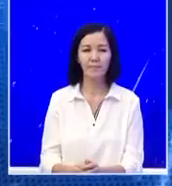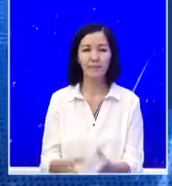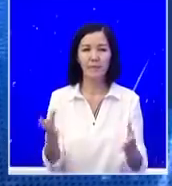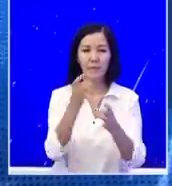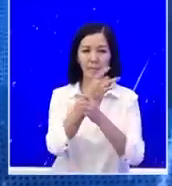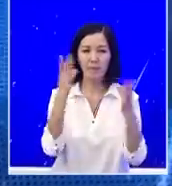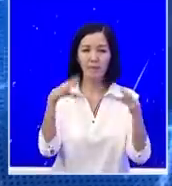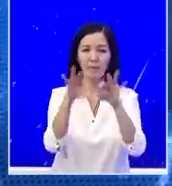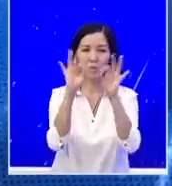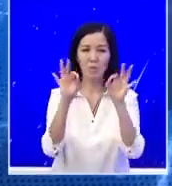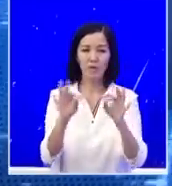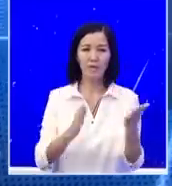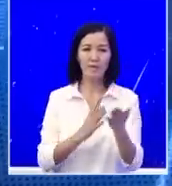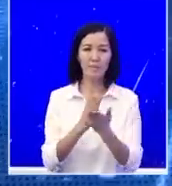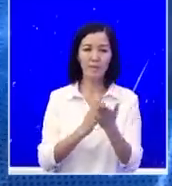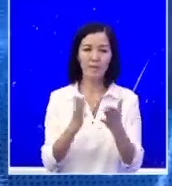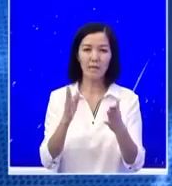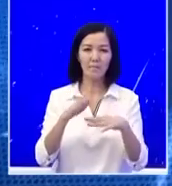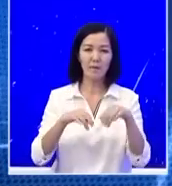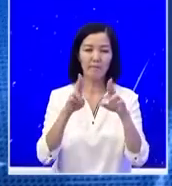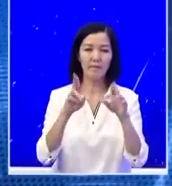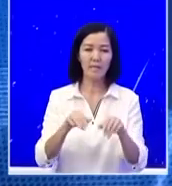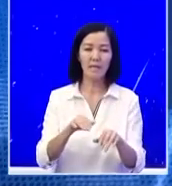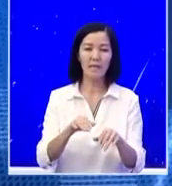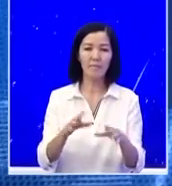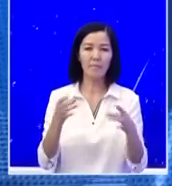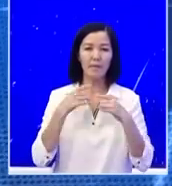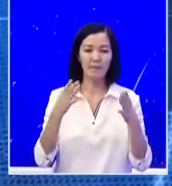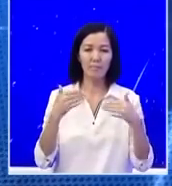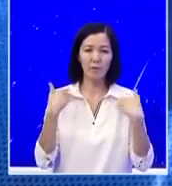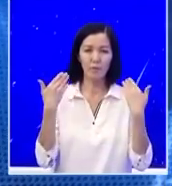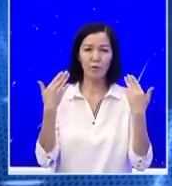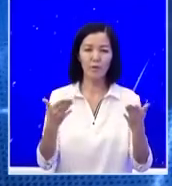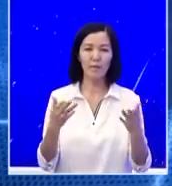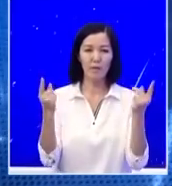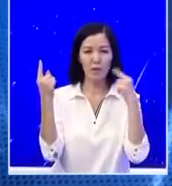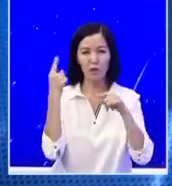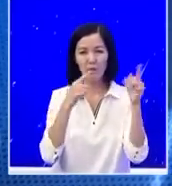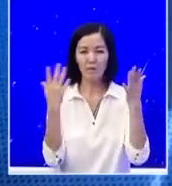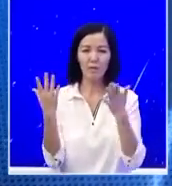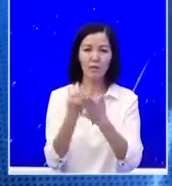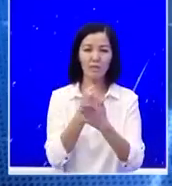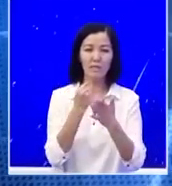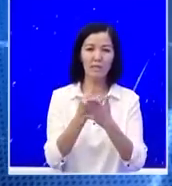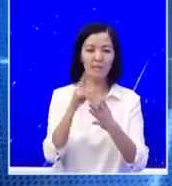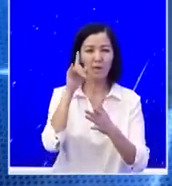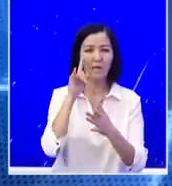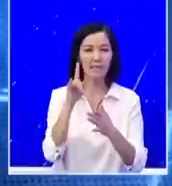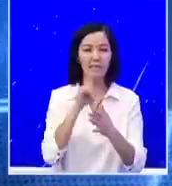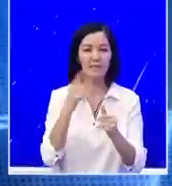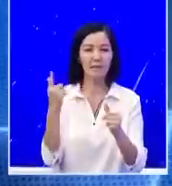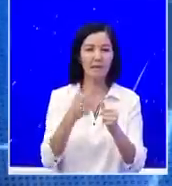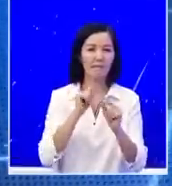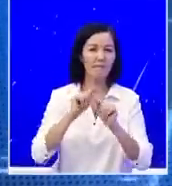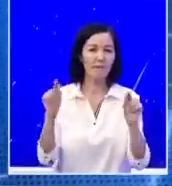Мәдениет және өнер қызметкерлерін кәсіби мерекесімен құттықтаймын. Сіздер шығармашылық жетістіктеріңізбен Қазақстанның атын